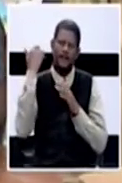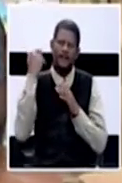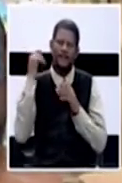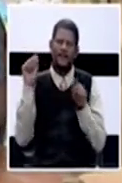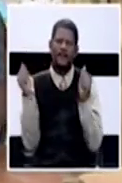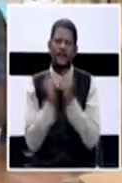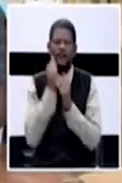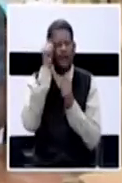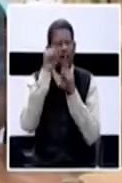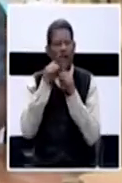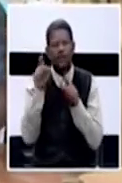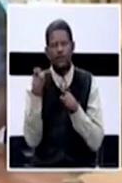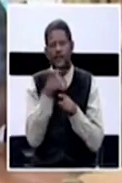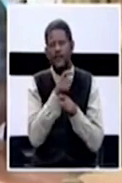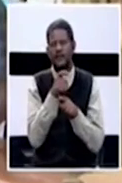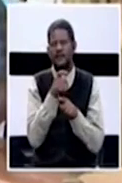ኣሕዋት ኮይና